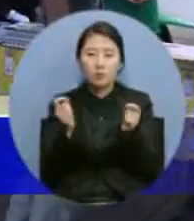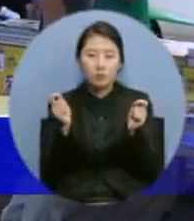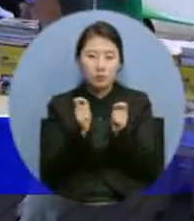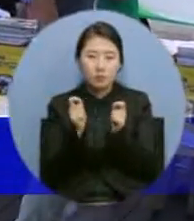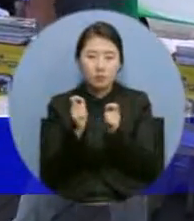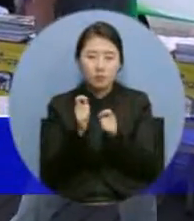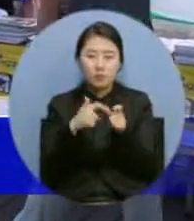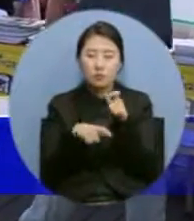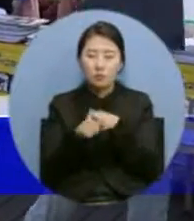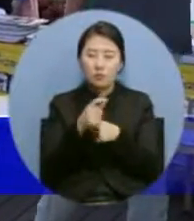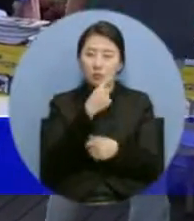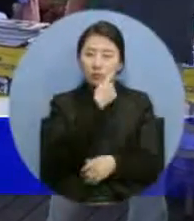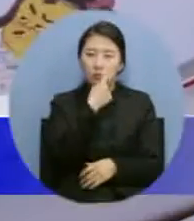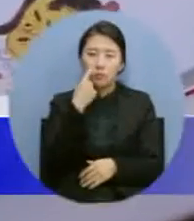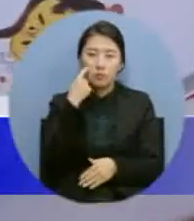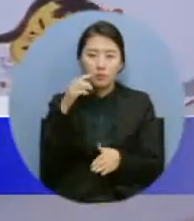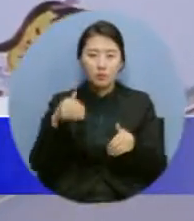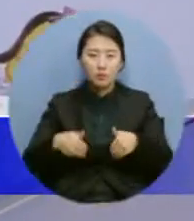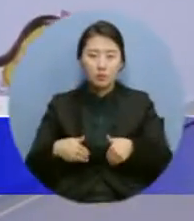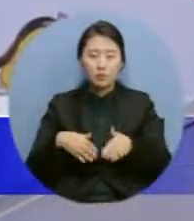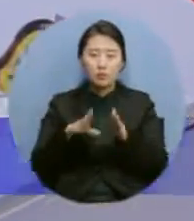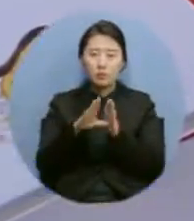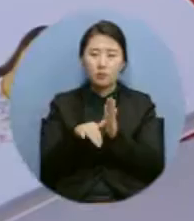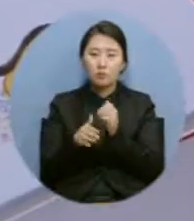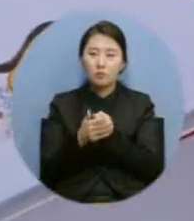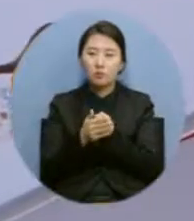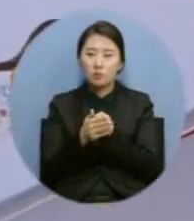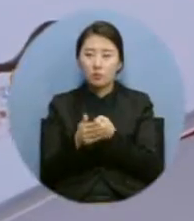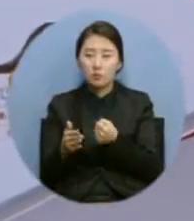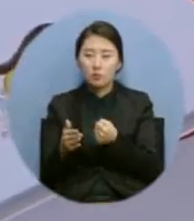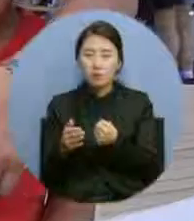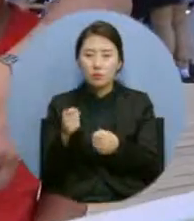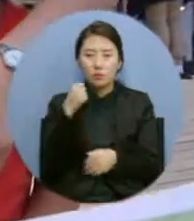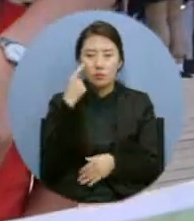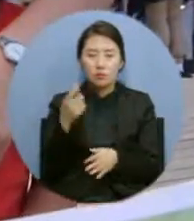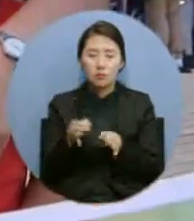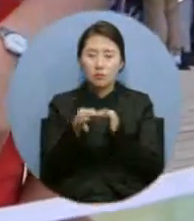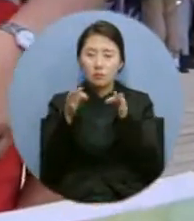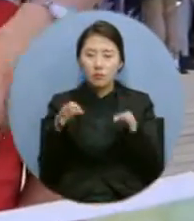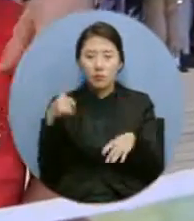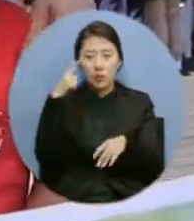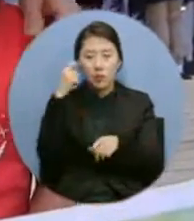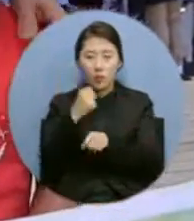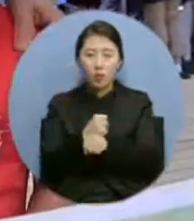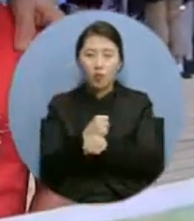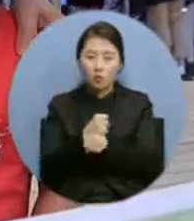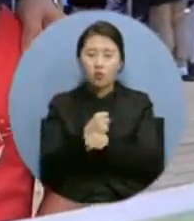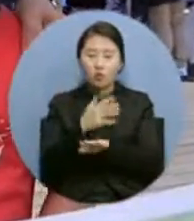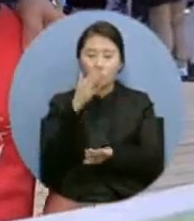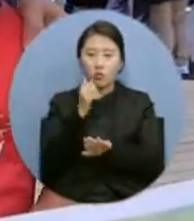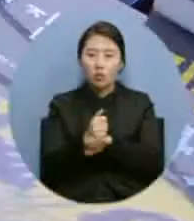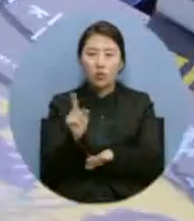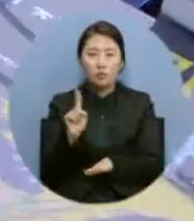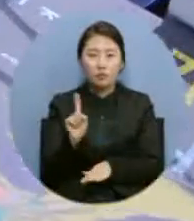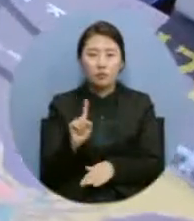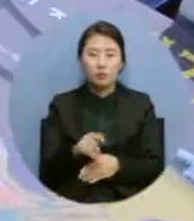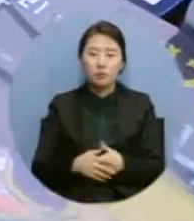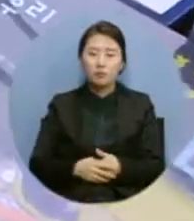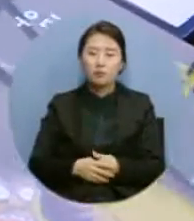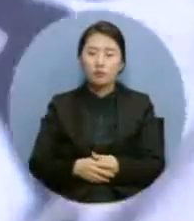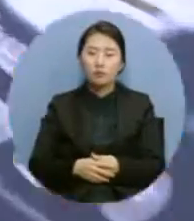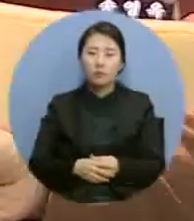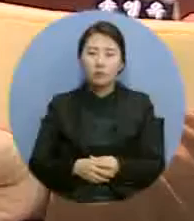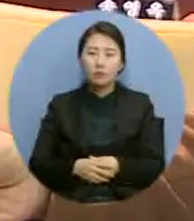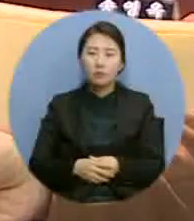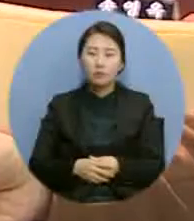있는지 여러 가지 좀 점검할 시기라는 생각들이 들어서요. 지난 6개월 동안 이렇게 연구를 하셨는데 그 연구 결과가 어떻게 나왔는지 좀